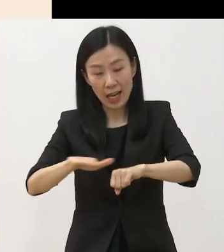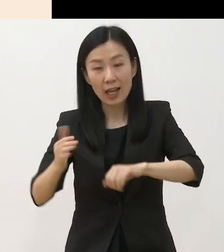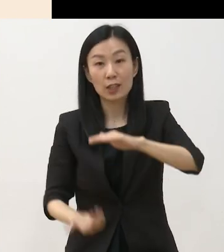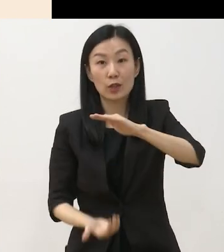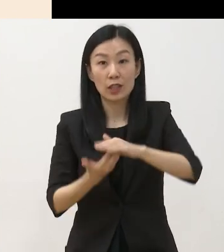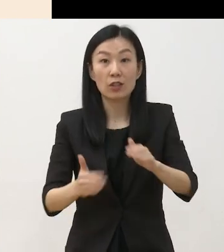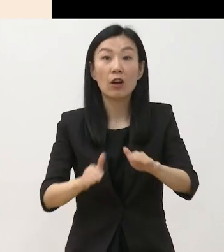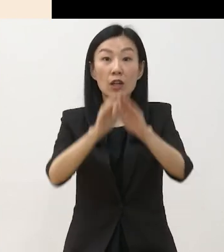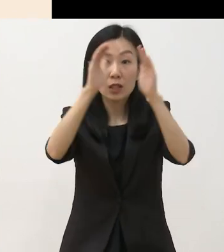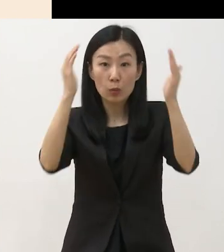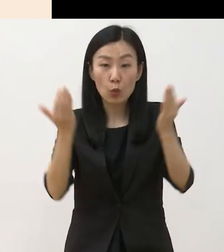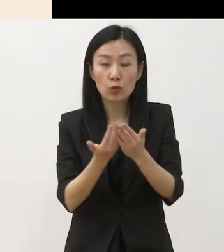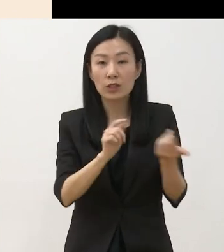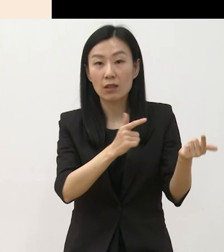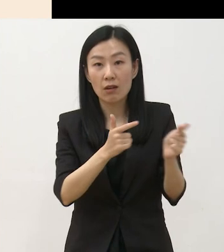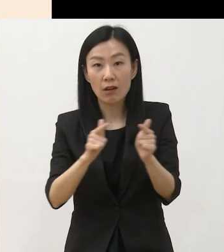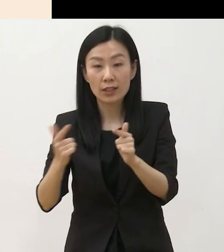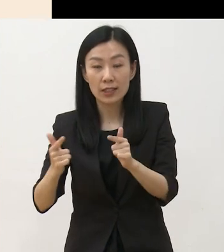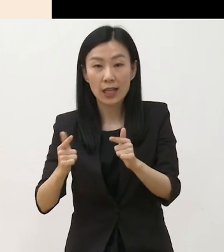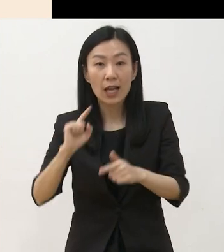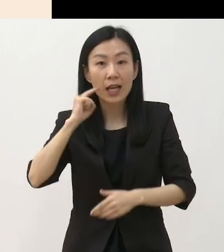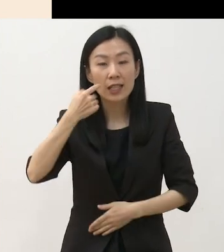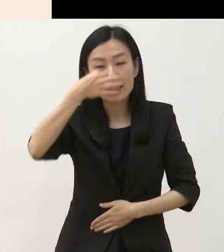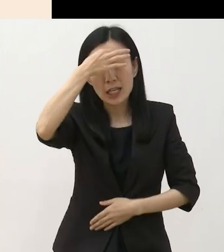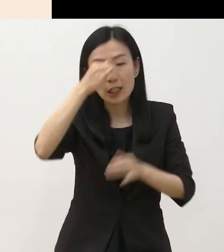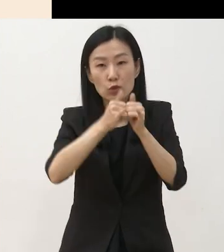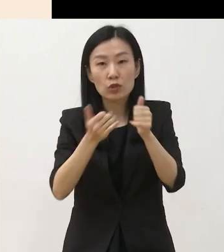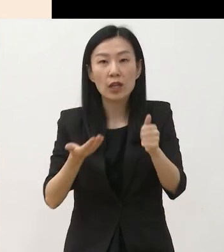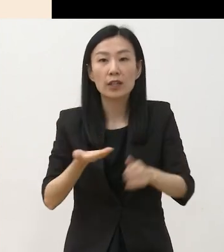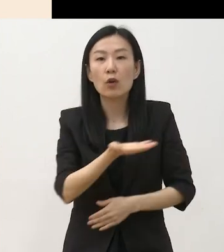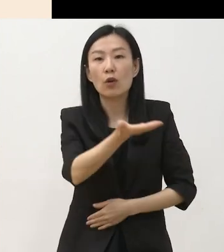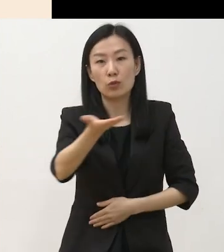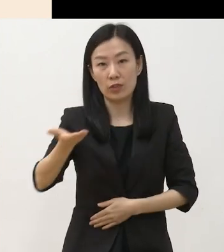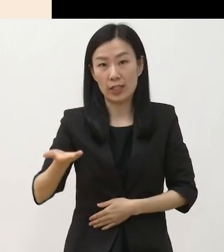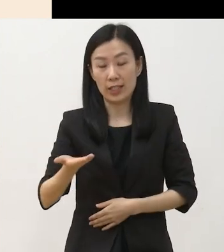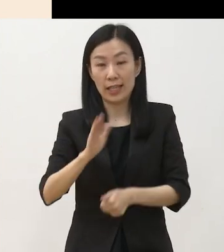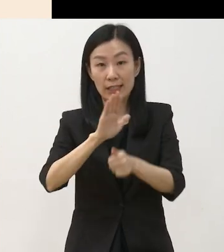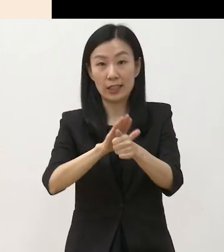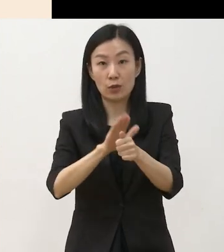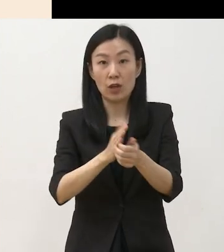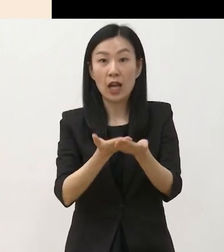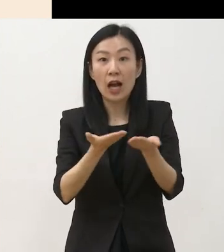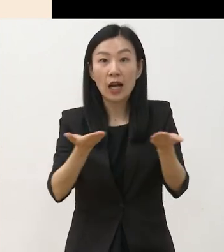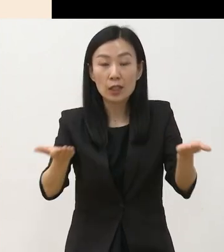이 모든 것들이 예술가 여러분들에게 지원될 수 있는 그런